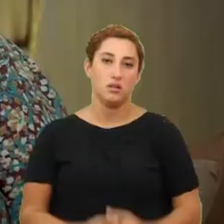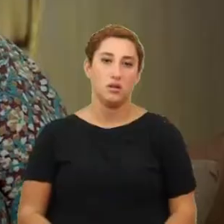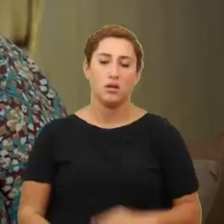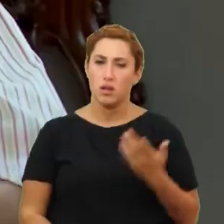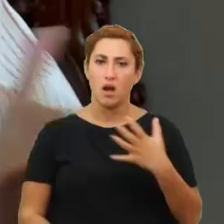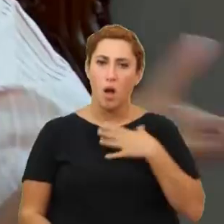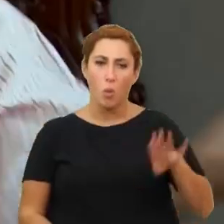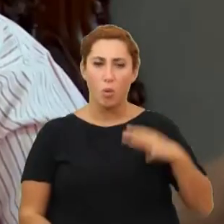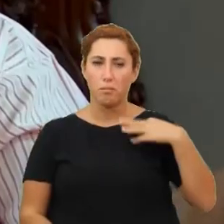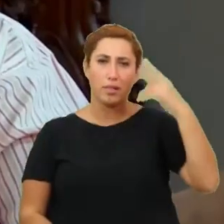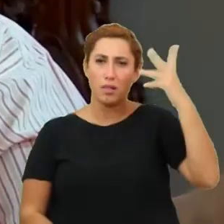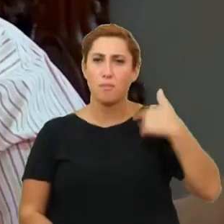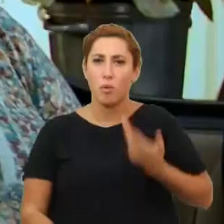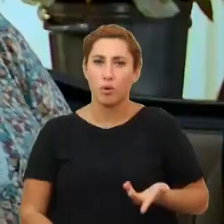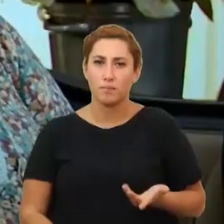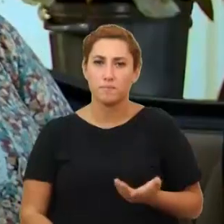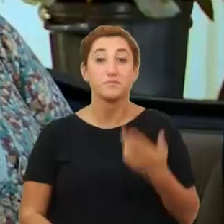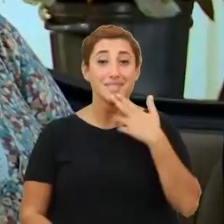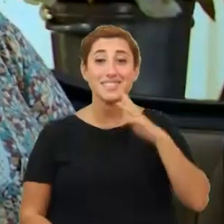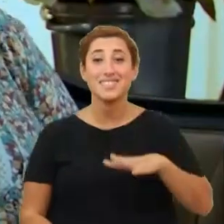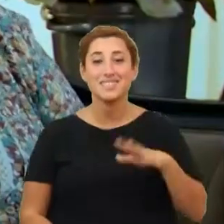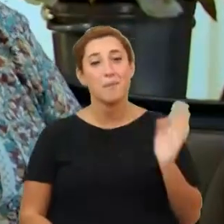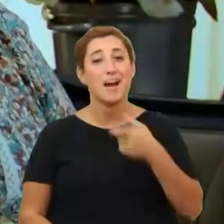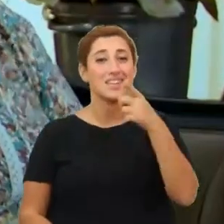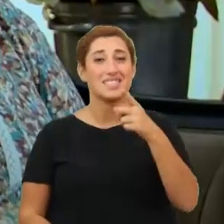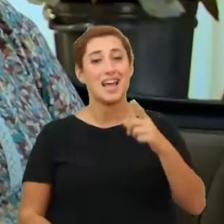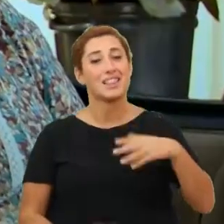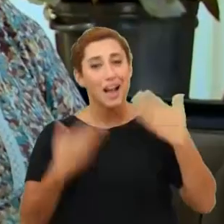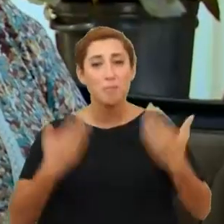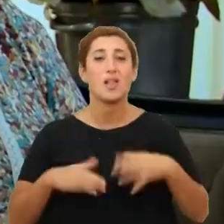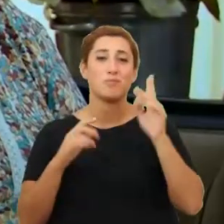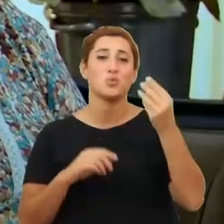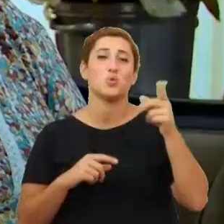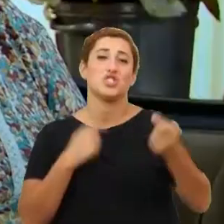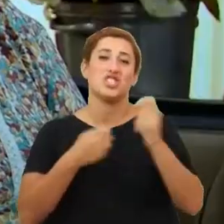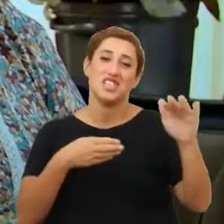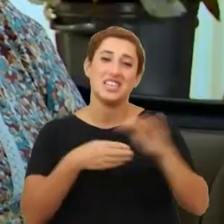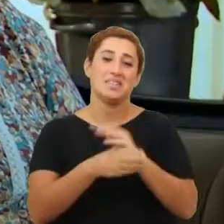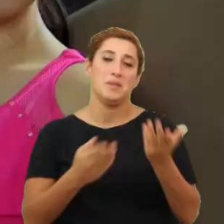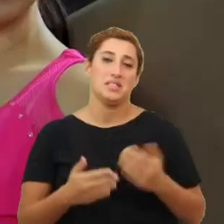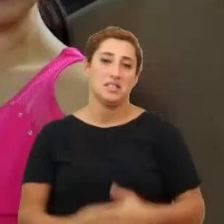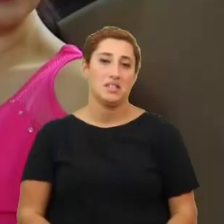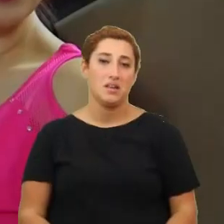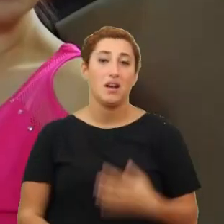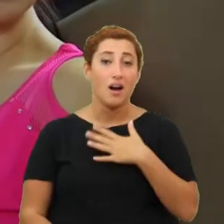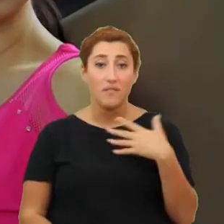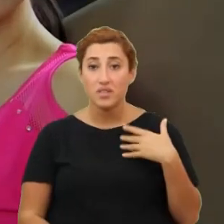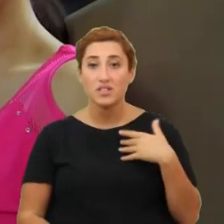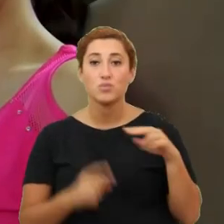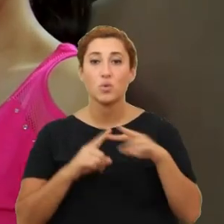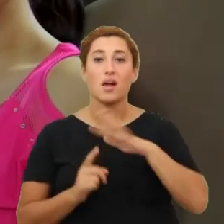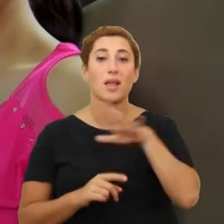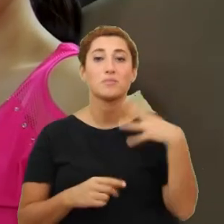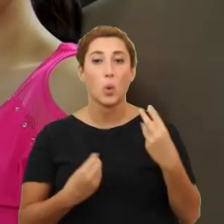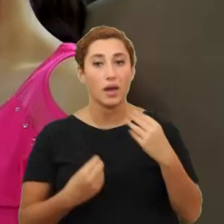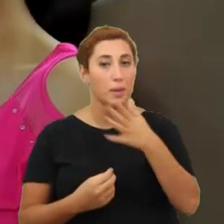Ya kendi oğlumu tanıyamıyorum ya. Kızım, bari sen razı olmasaydın bu çocuğun şirkette çalışmasına. Anneciğim, Nurhan'ı